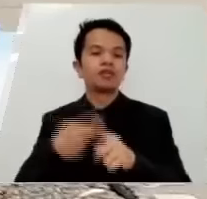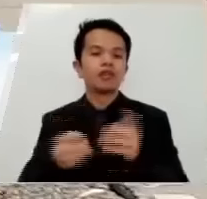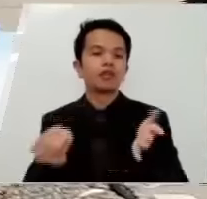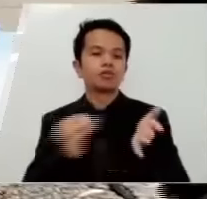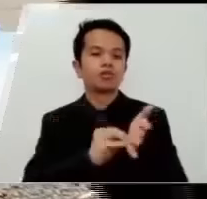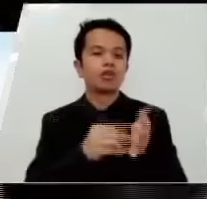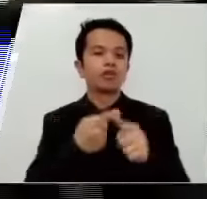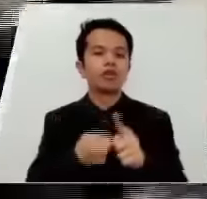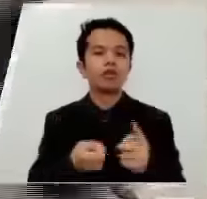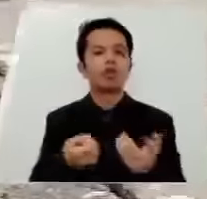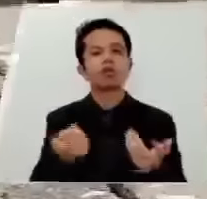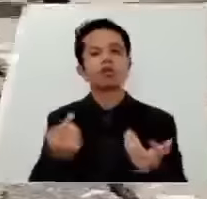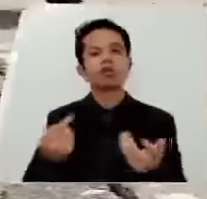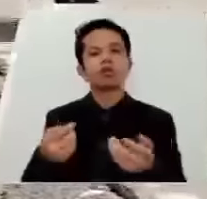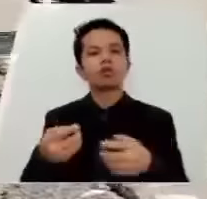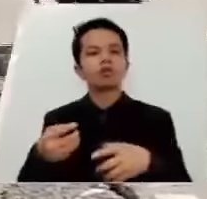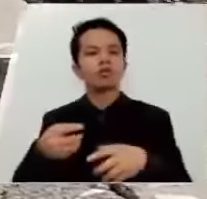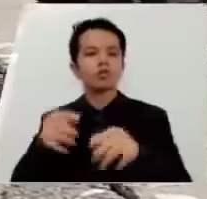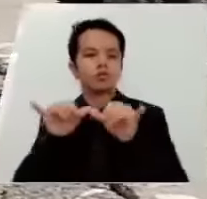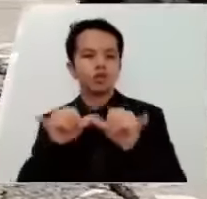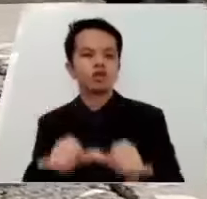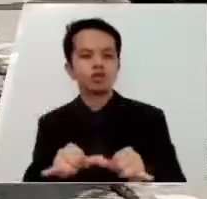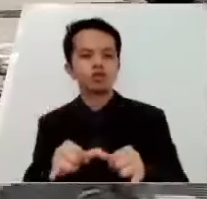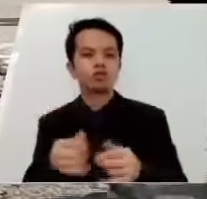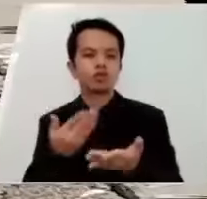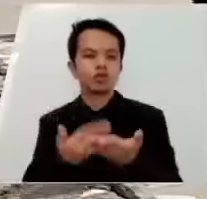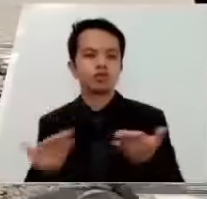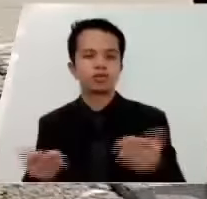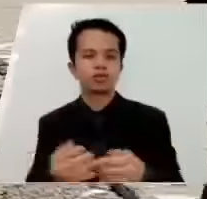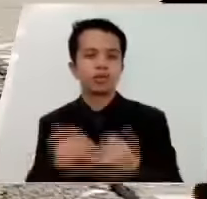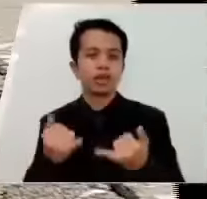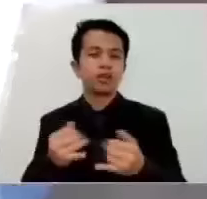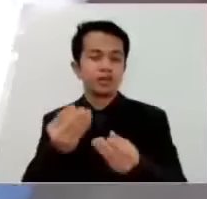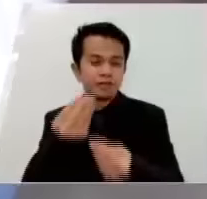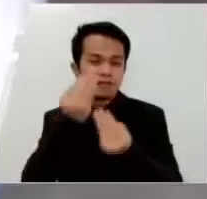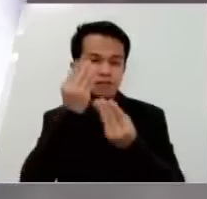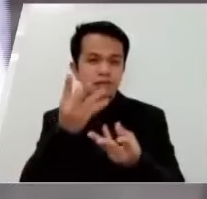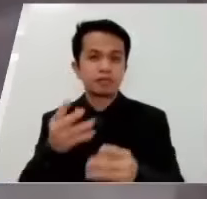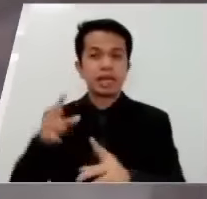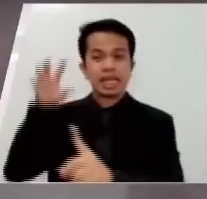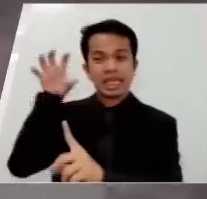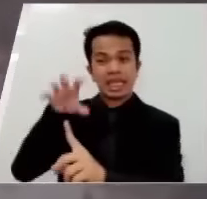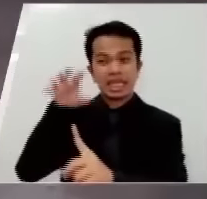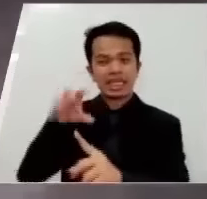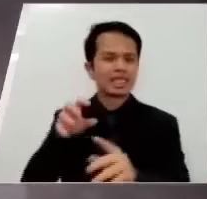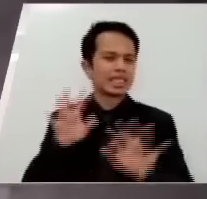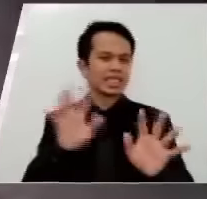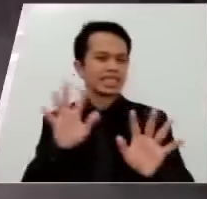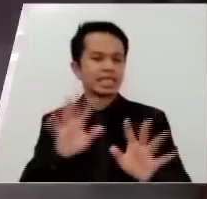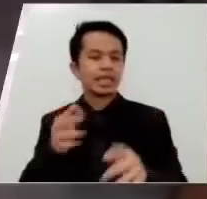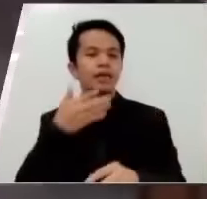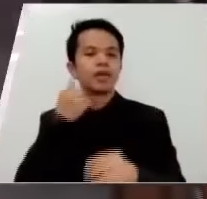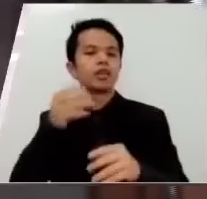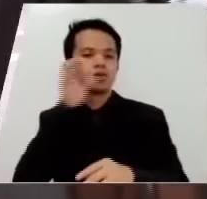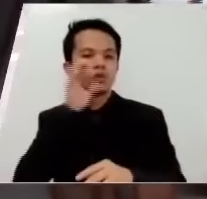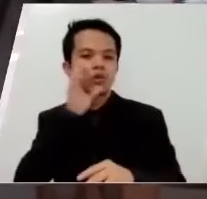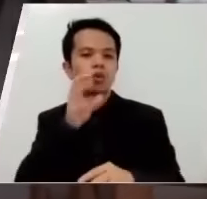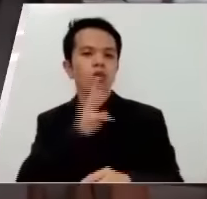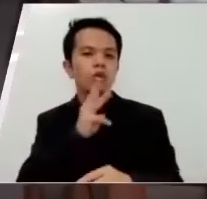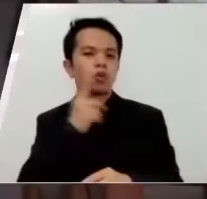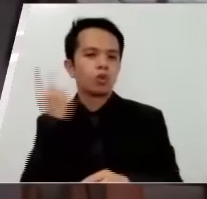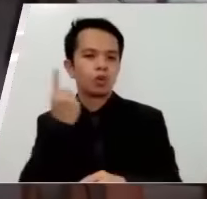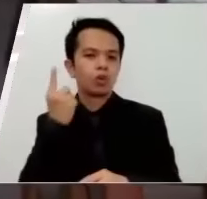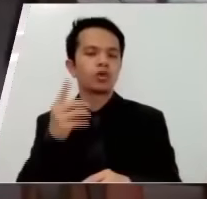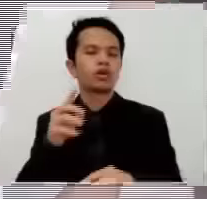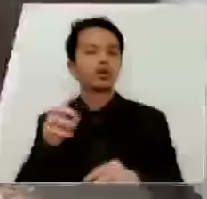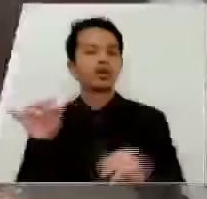Sa ganitong init, laging payo ng health experts, umiwas magbabad sa araw, uminom ng maraming tubig at huwag kalimutang uminom ng